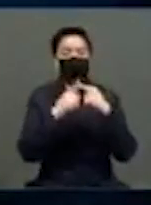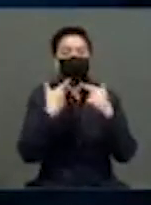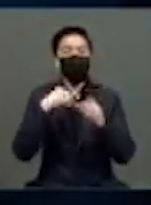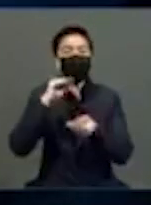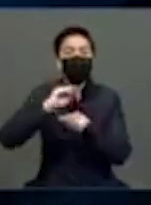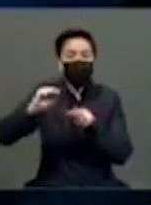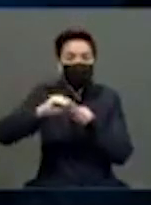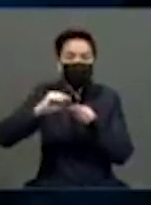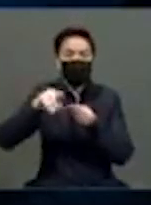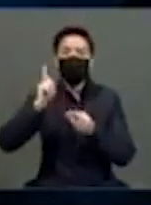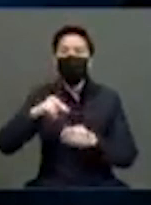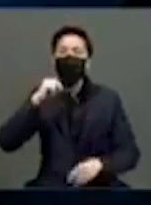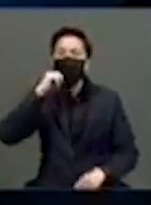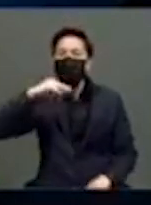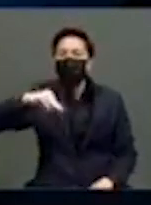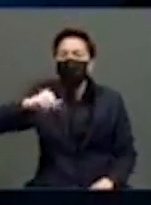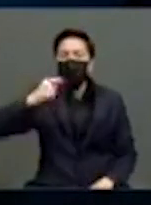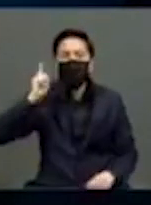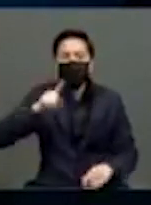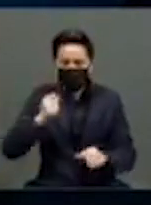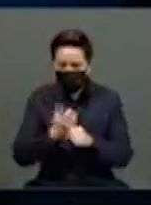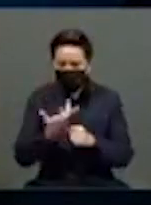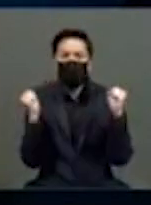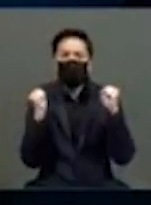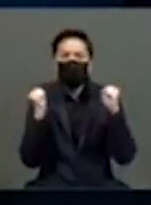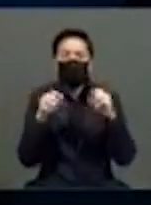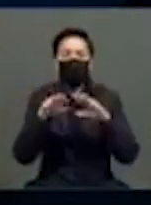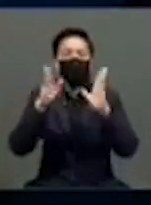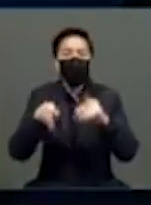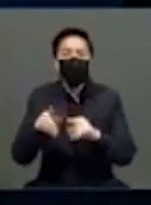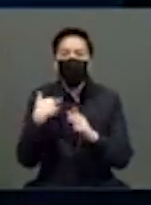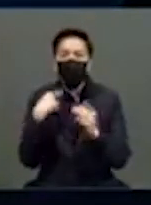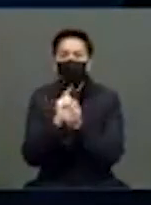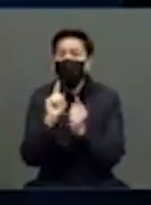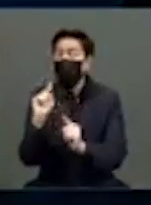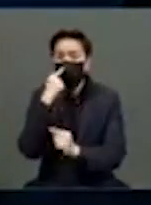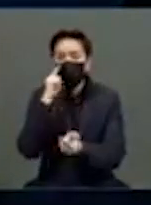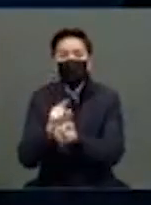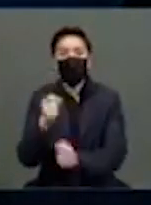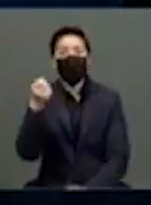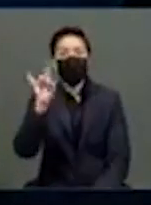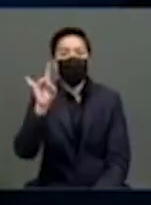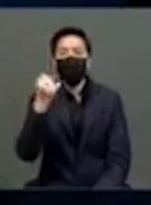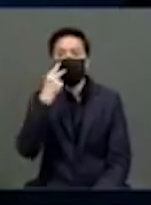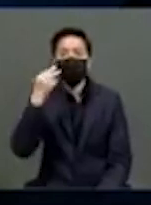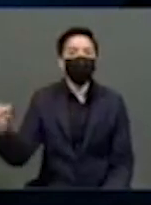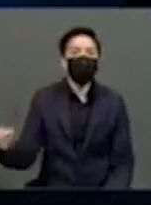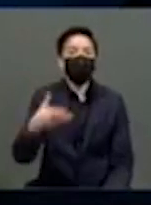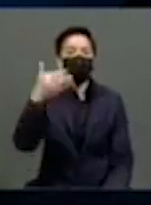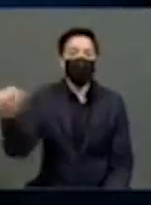ที่จะเชิงเทรานะคะเป็นบางน้ำเปรี้ยวเป็นโรงงานคอมเพรสเซอร์นี้เป็น clusterใหม่18รายขออนุญาตให้